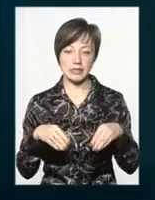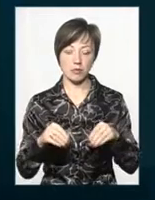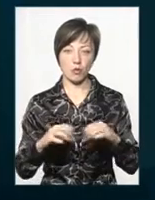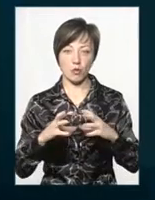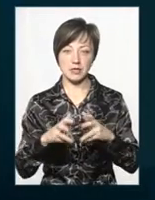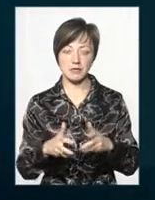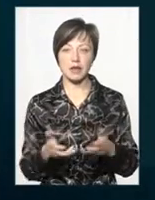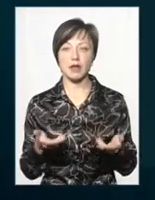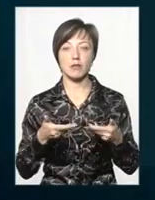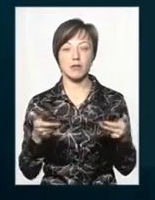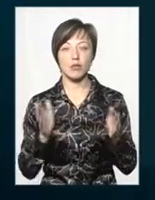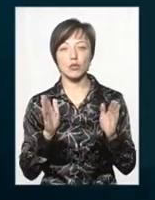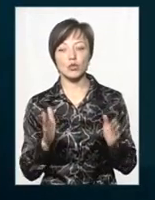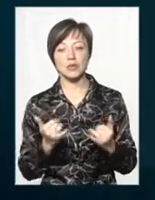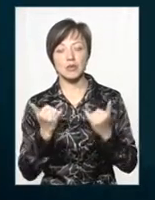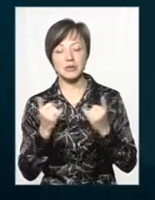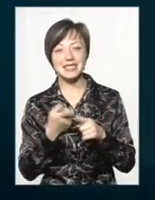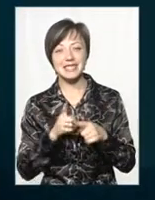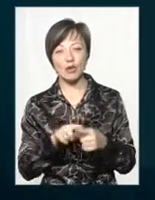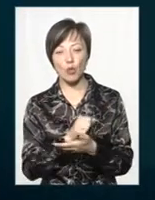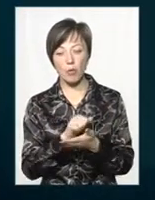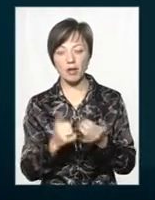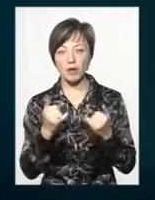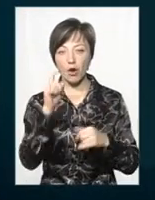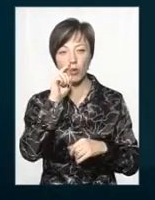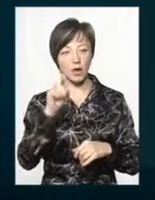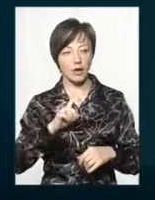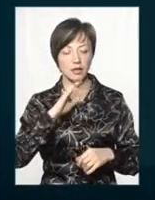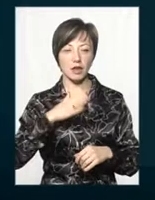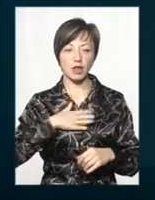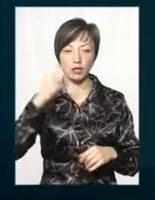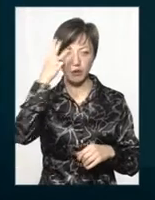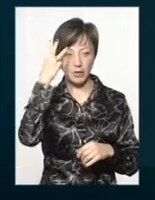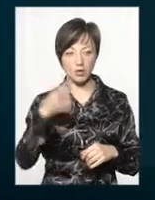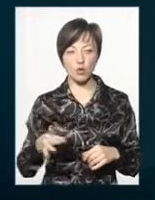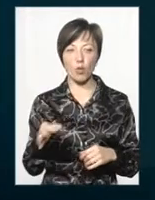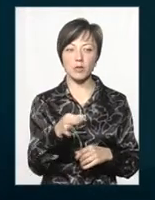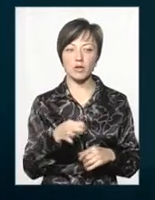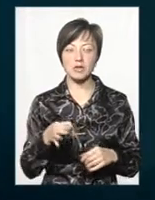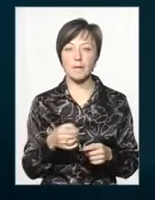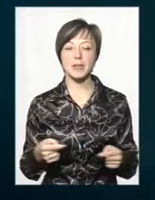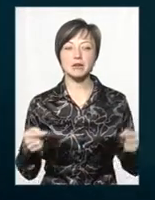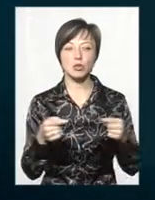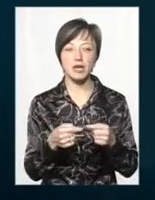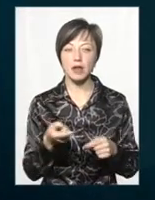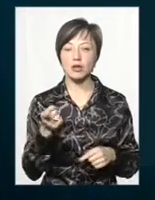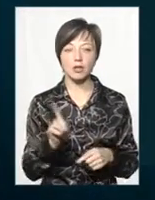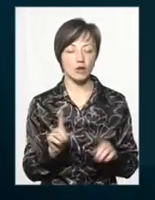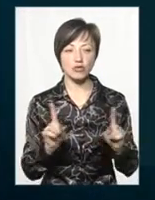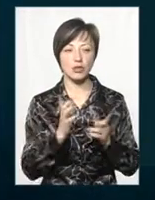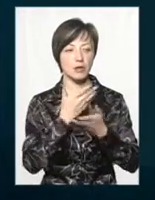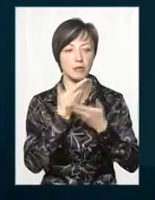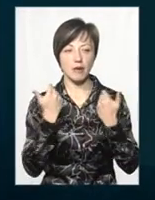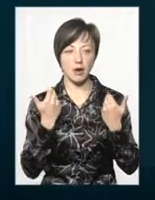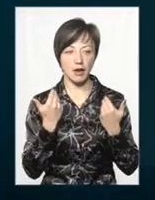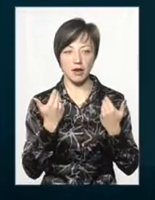буде мати і для України, і для нашої Хмельницької області безпосередньо те, що немає вже